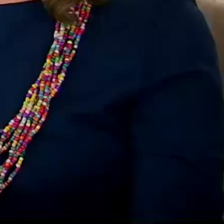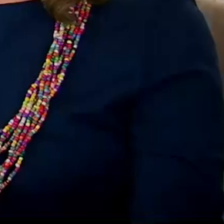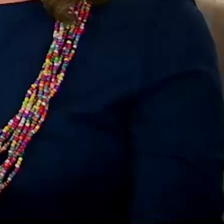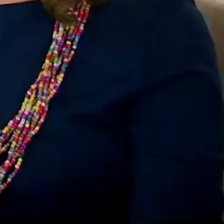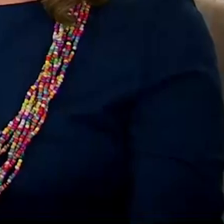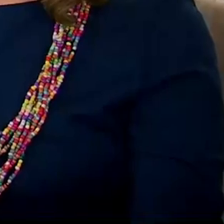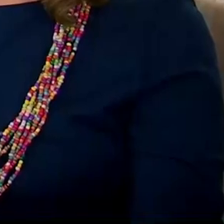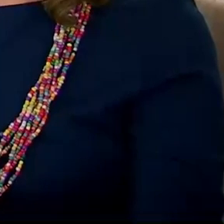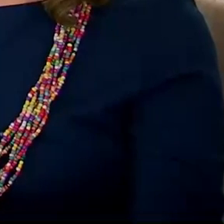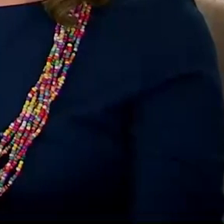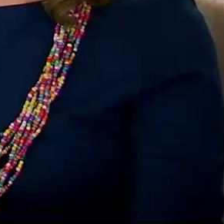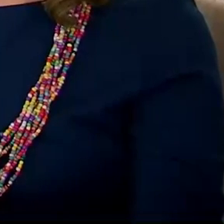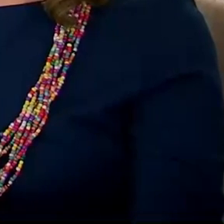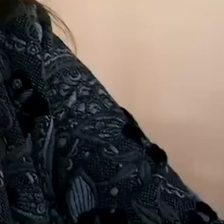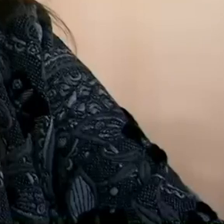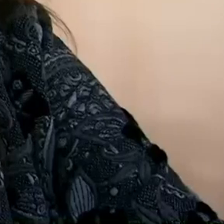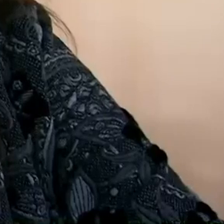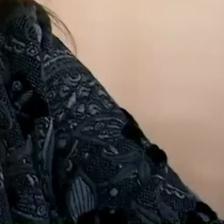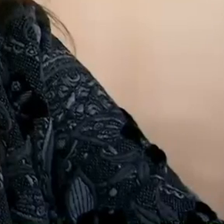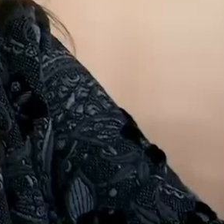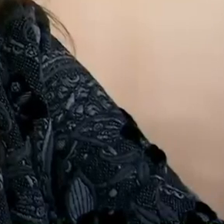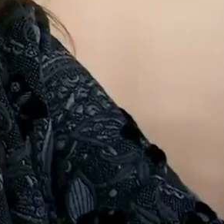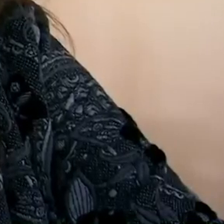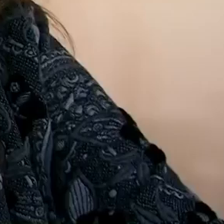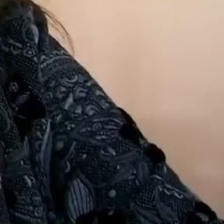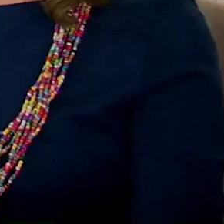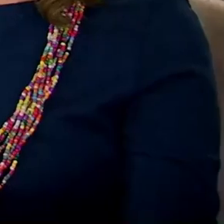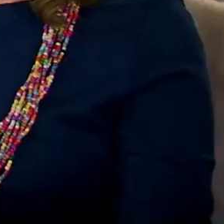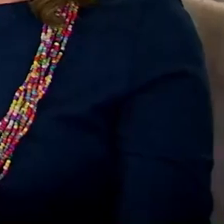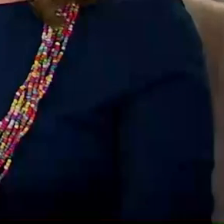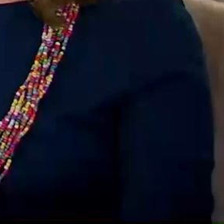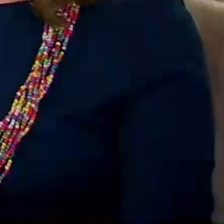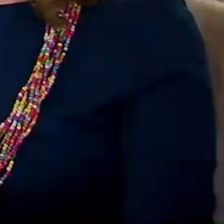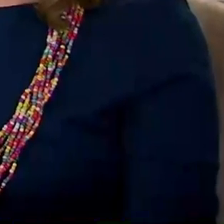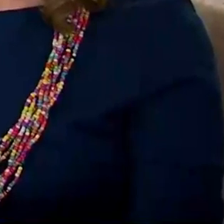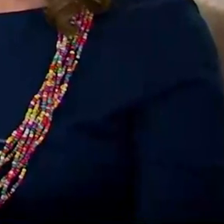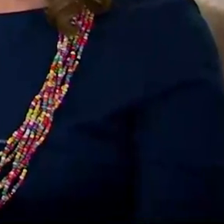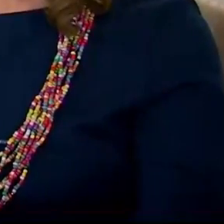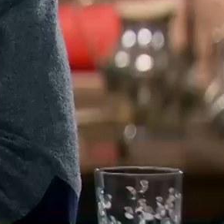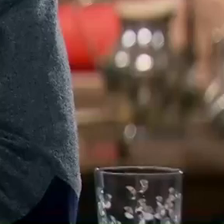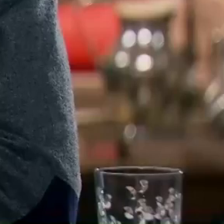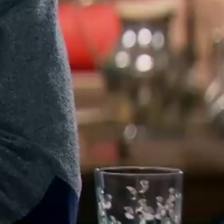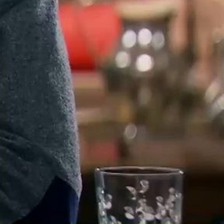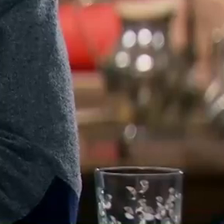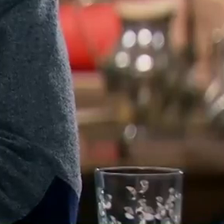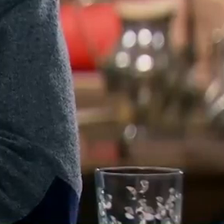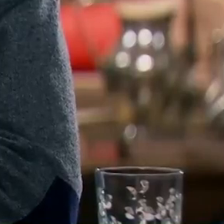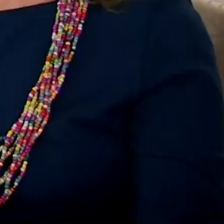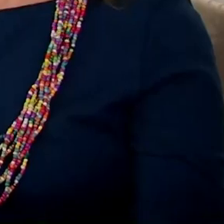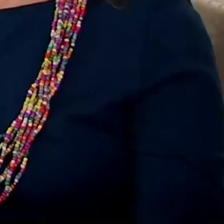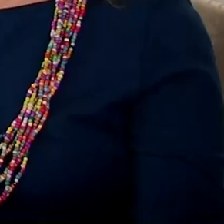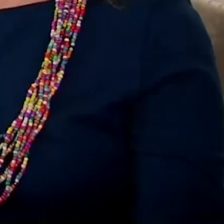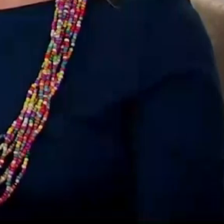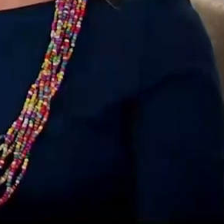sepetten. Ekmeğin ucundan azıcık koparıp çorba kasesine sıyırarak ağzına attı. Rüyam onun bu garip hallerinden ötürü masadakilere